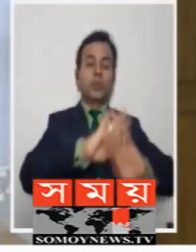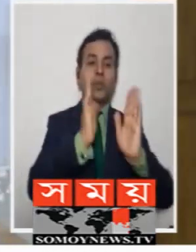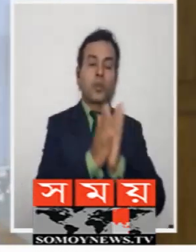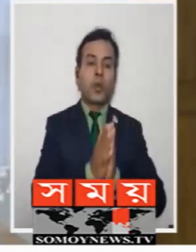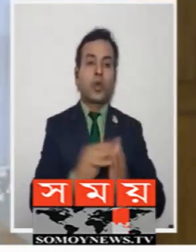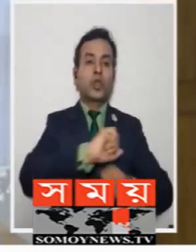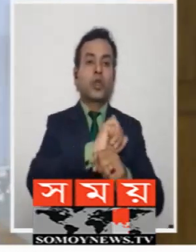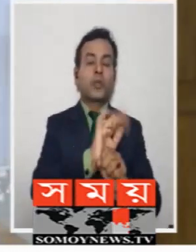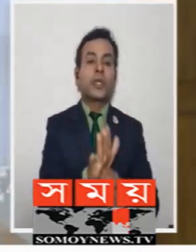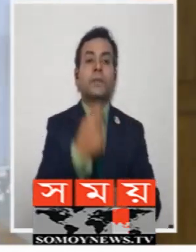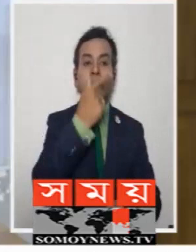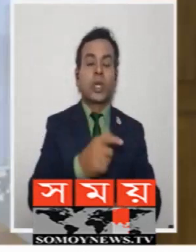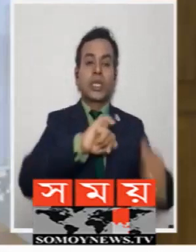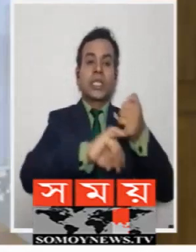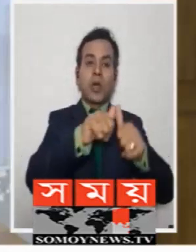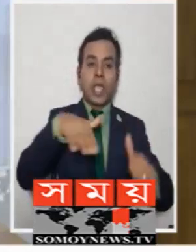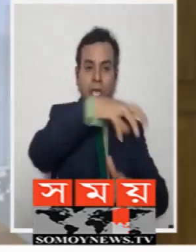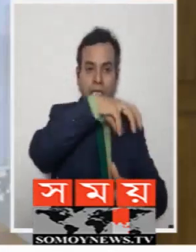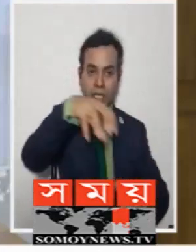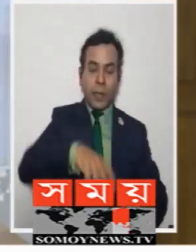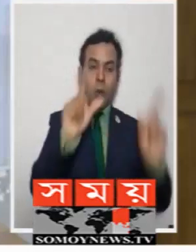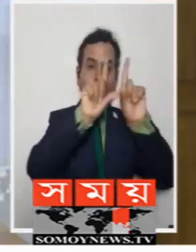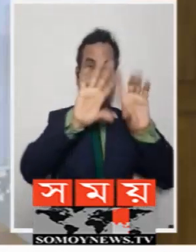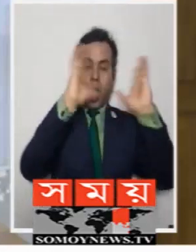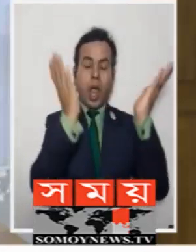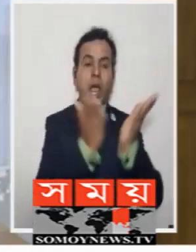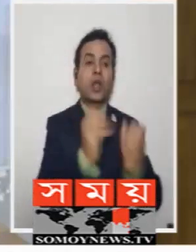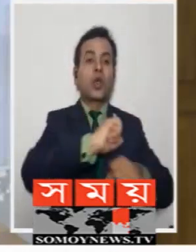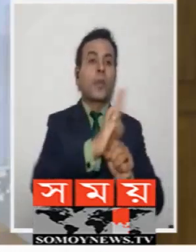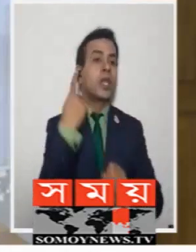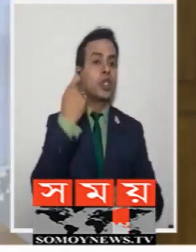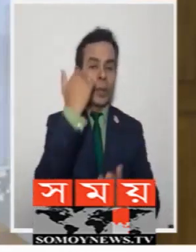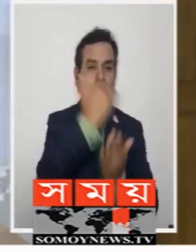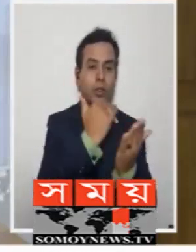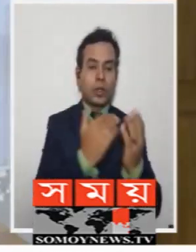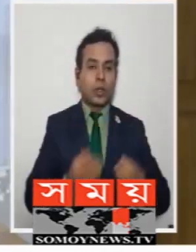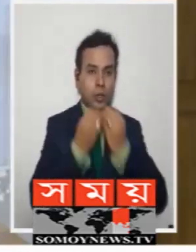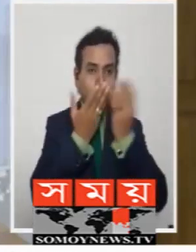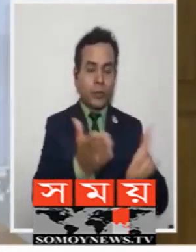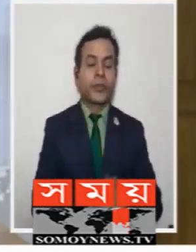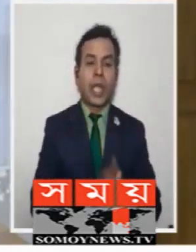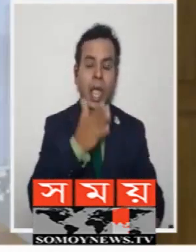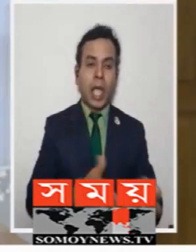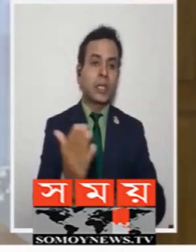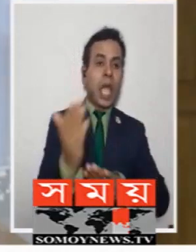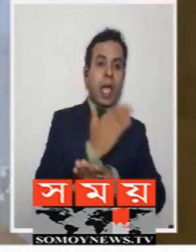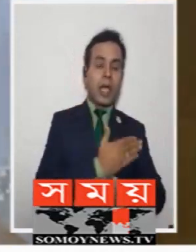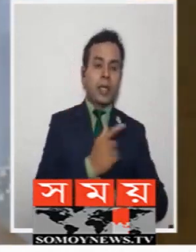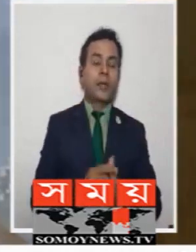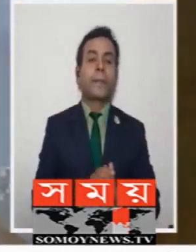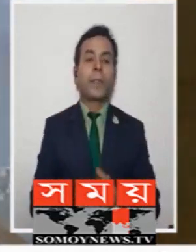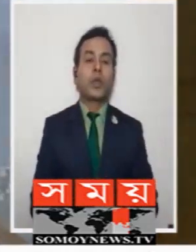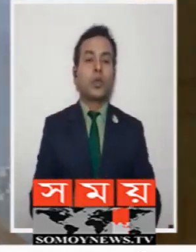ধরব। তবে আজকে তথ্য তুলে ধরবার আগে গভীরভাবে গভীর শ্রদ্ধার সাথে স্মরণ করি